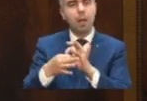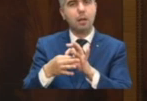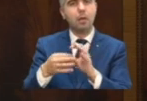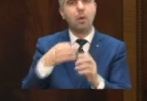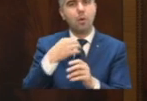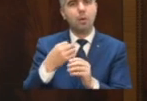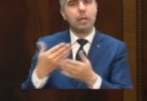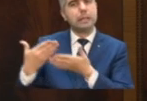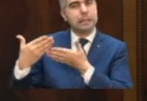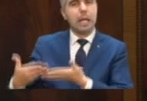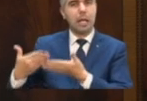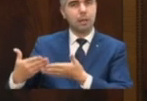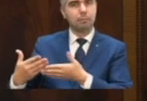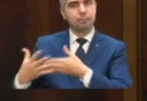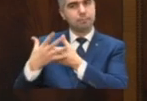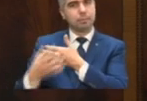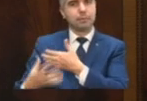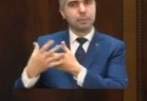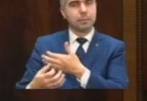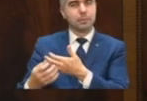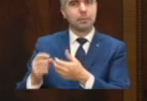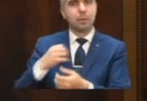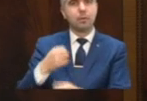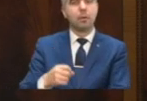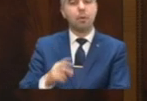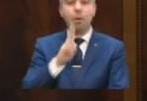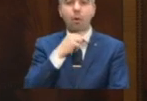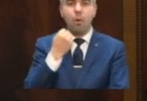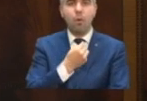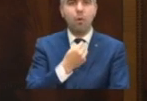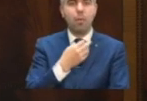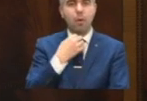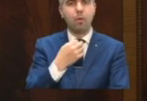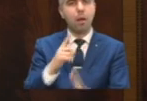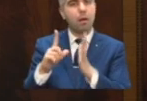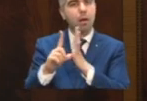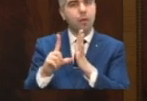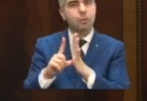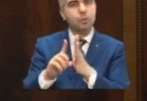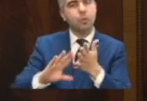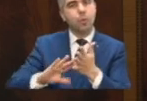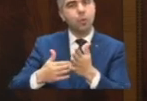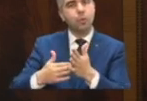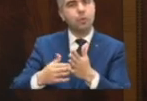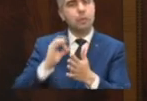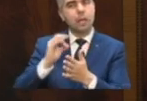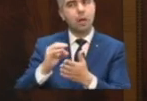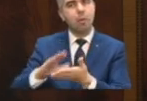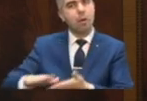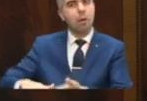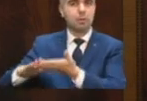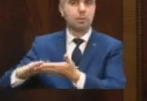إتقال كاهل هؤلاء بالتبعات المالية. فعلى الحكومة يا إما أن تضغط أو تسن قوانين ما يخفف عن هذه